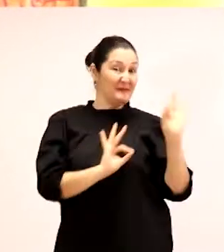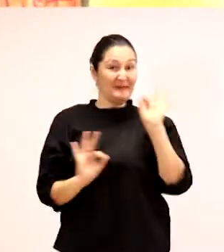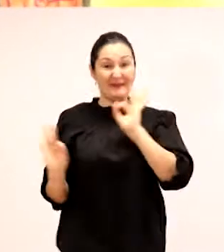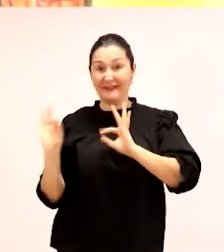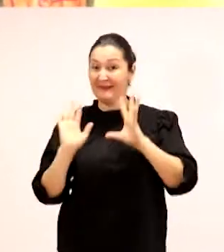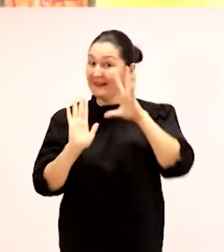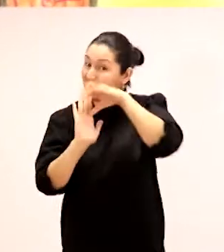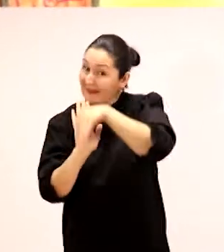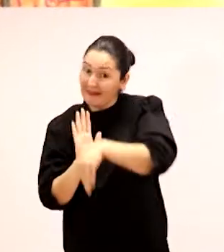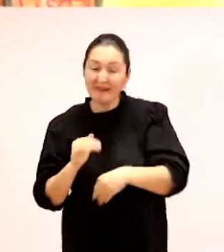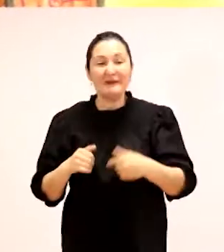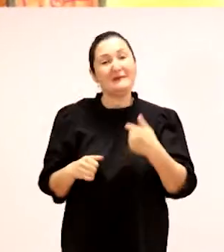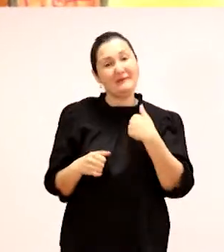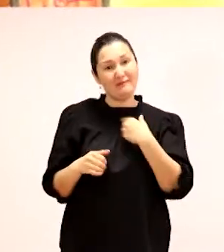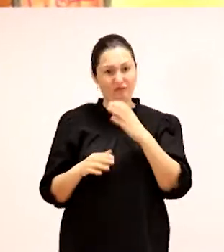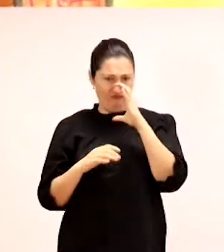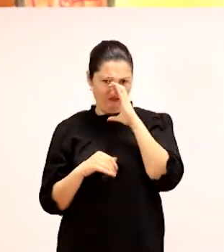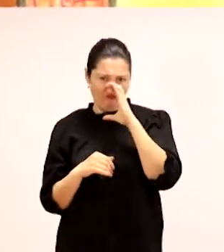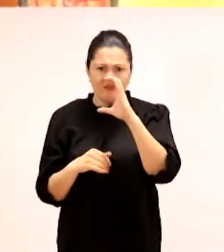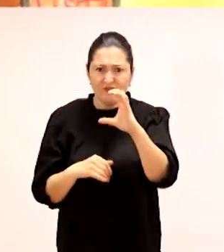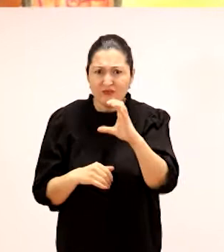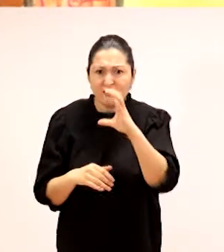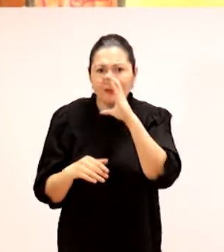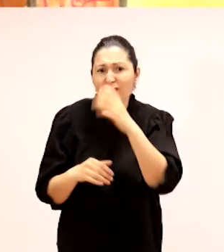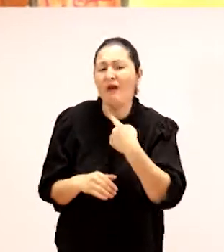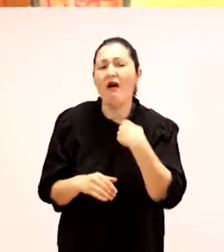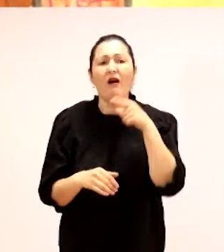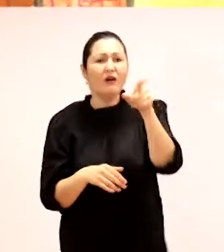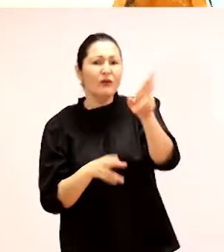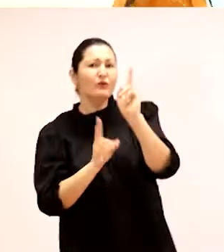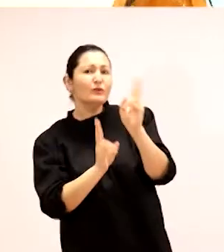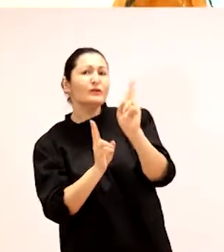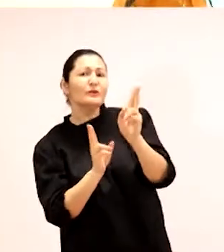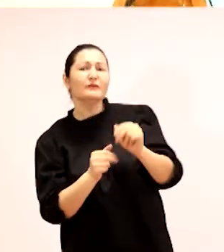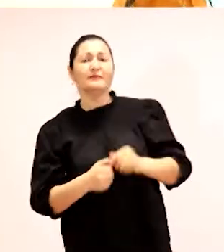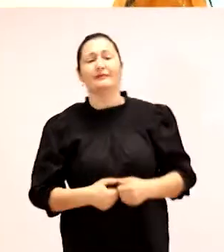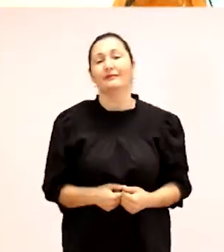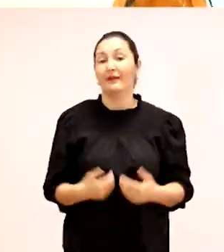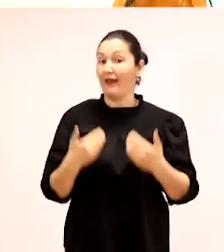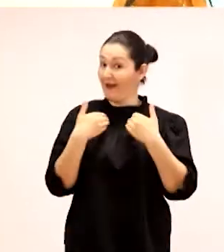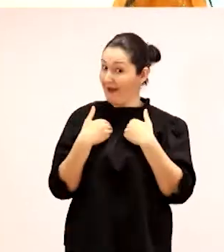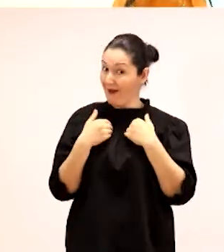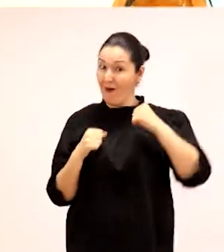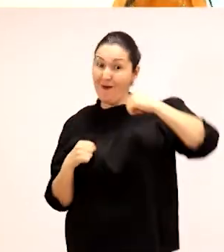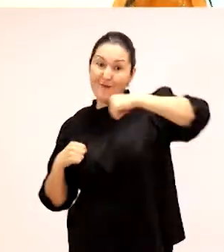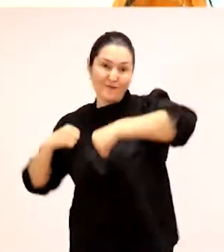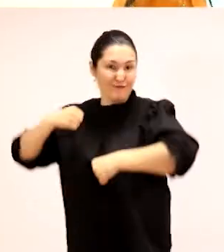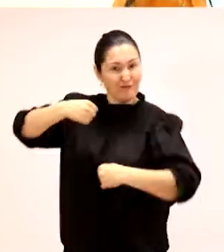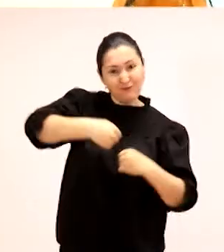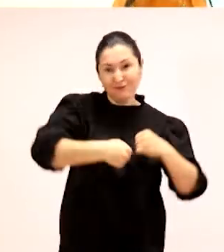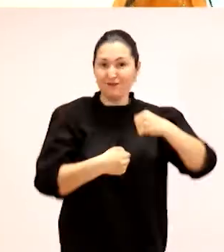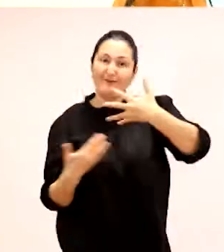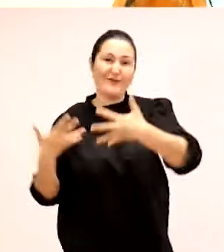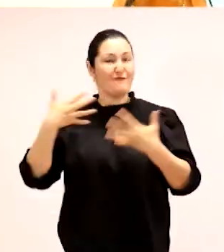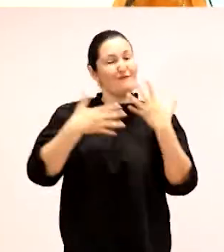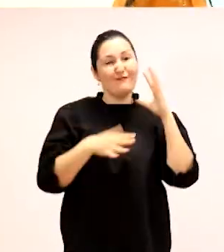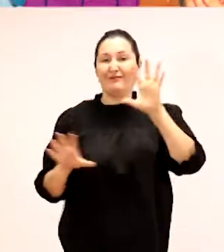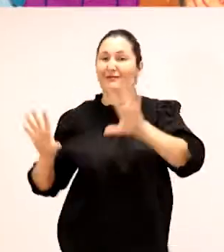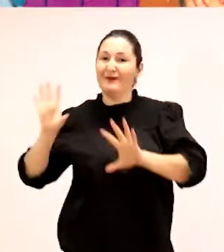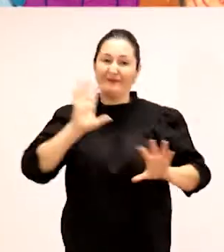лисичка-сестричка». «Я волчок, серый бочок, а ты кто?» «А я медведь